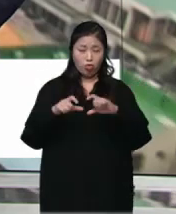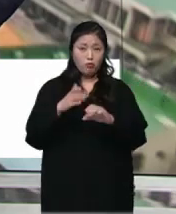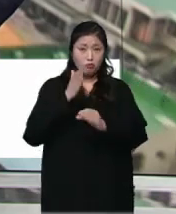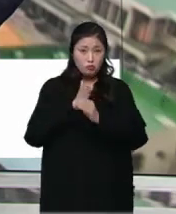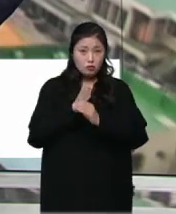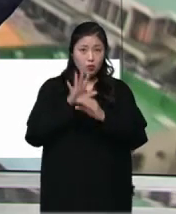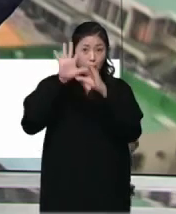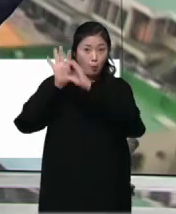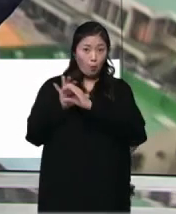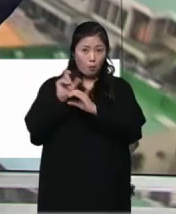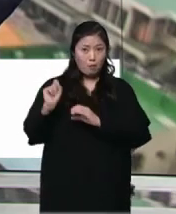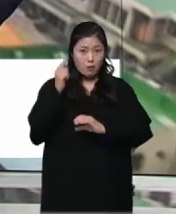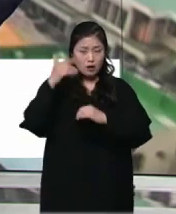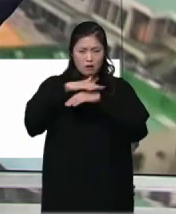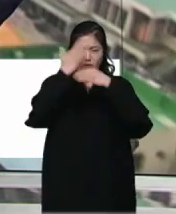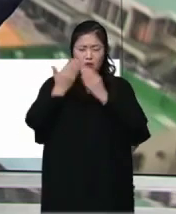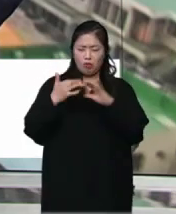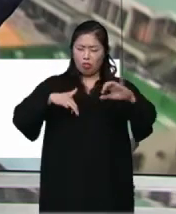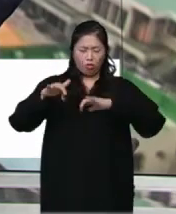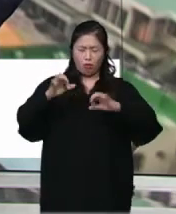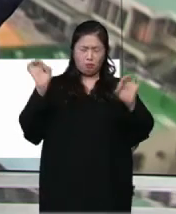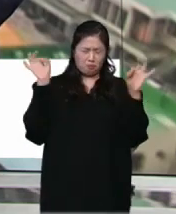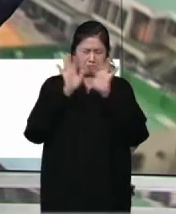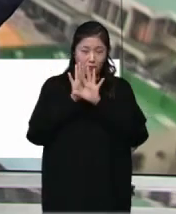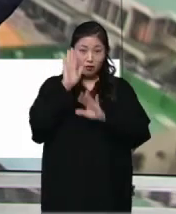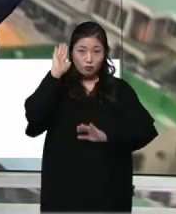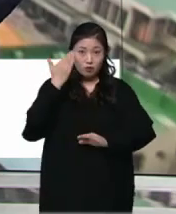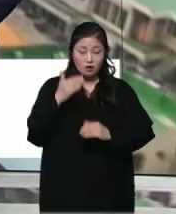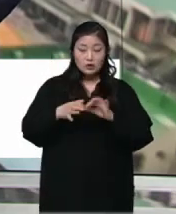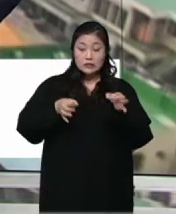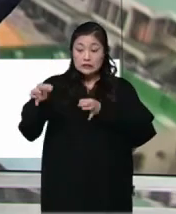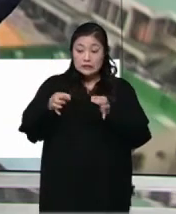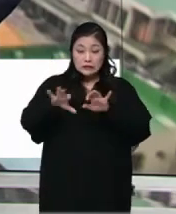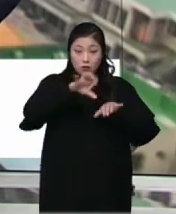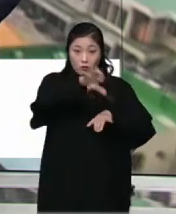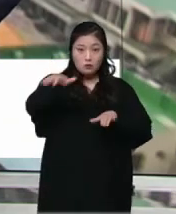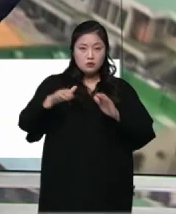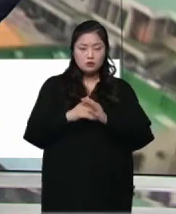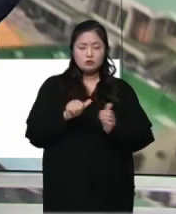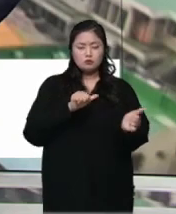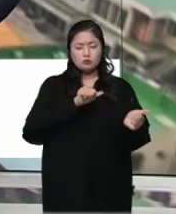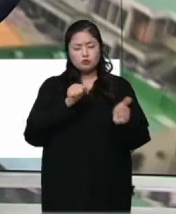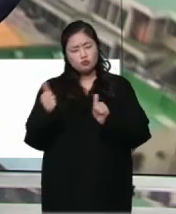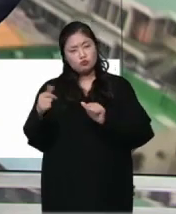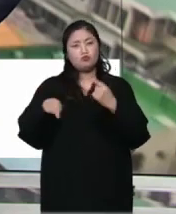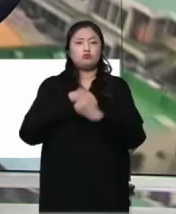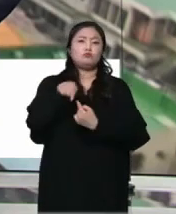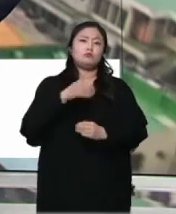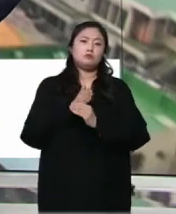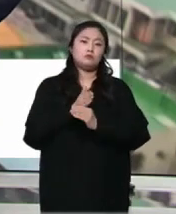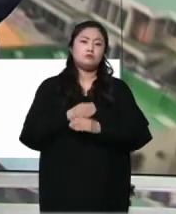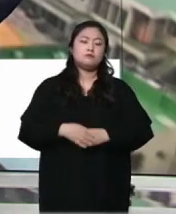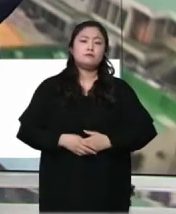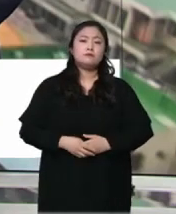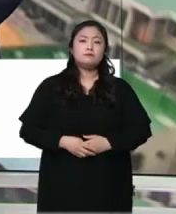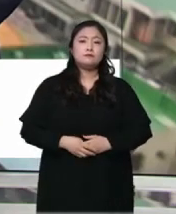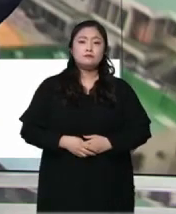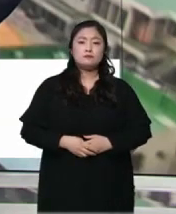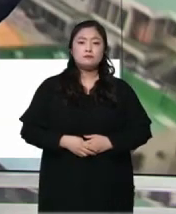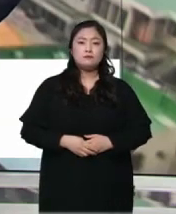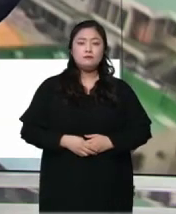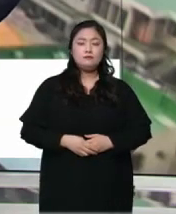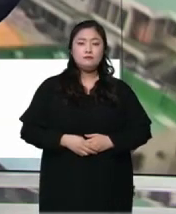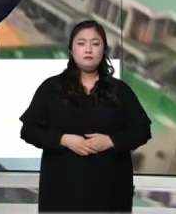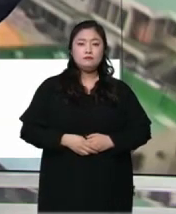상황에서 코로나19 여파로 아예 발길이 끊기면서 주변 상권은 고사 직전에 몰렸습니다. 박성호 기자가